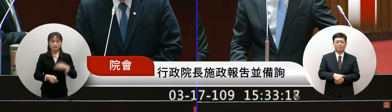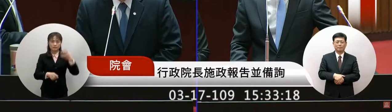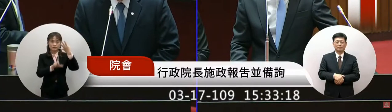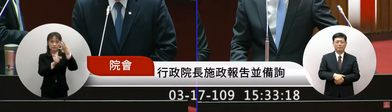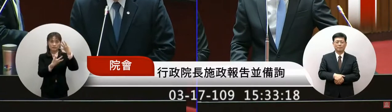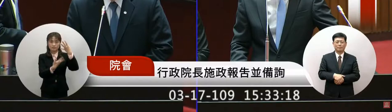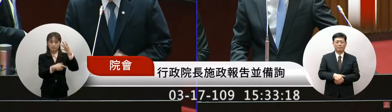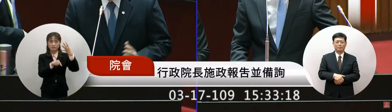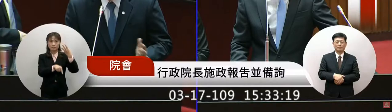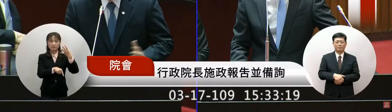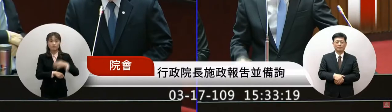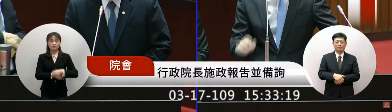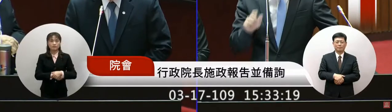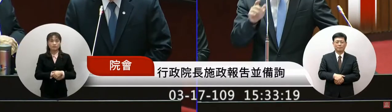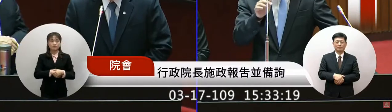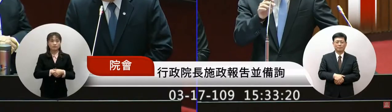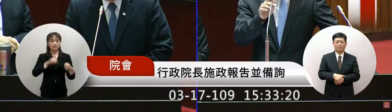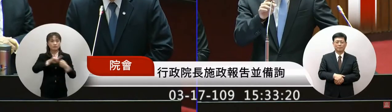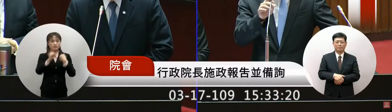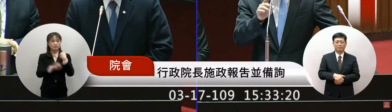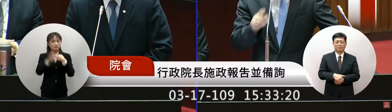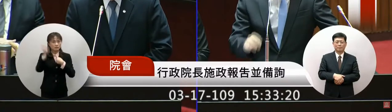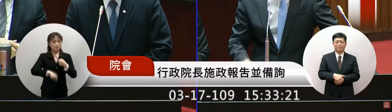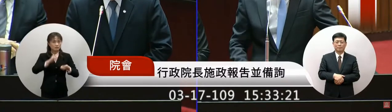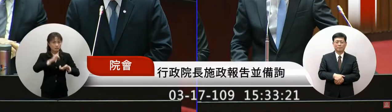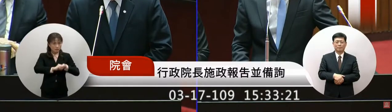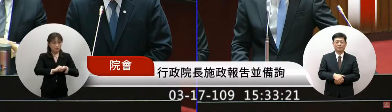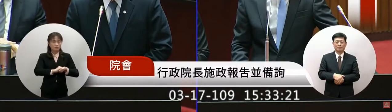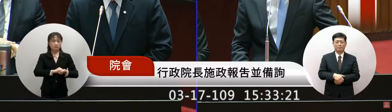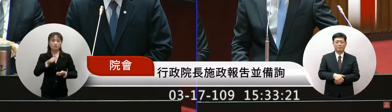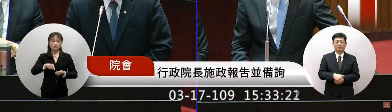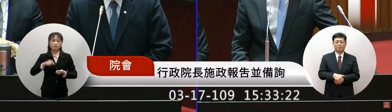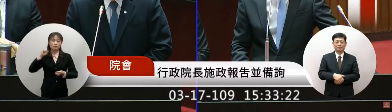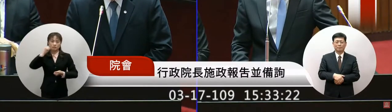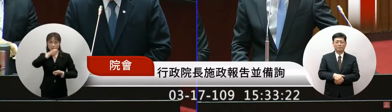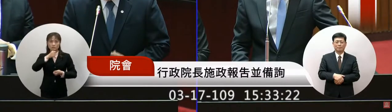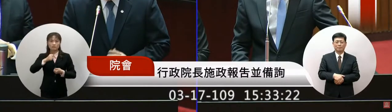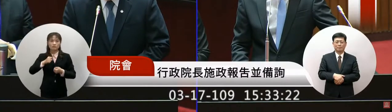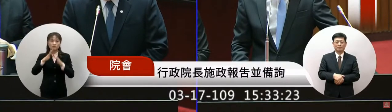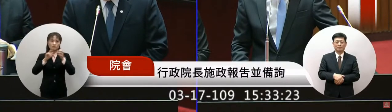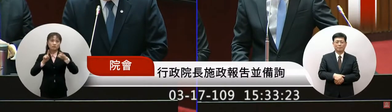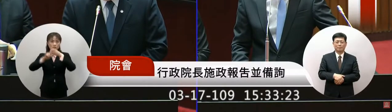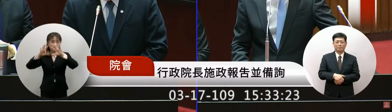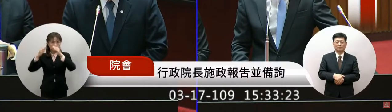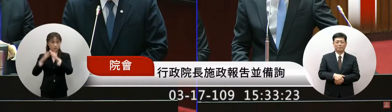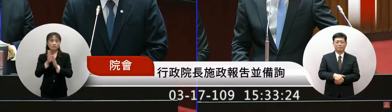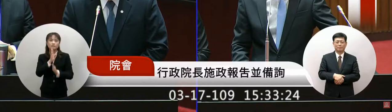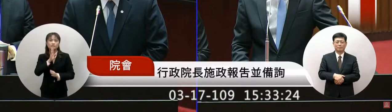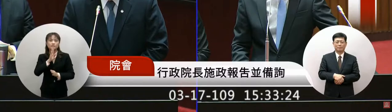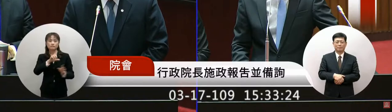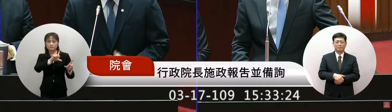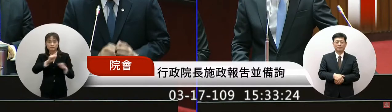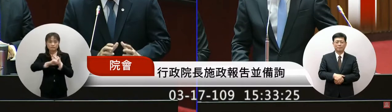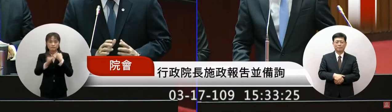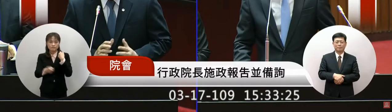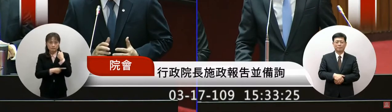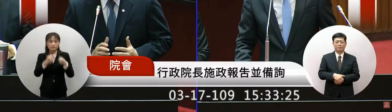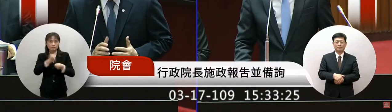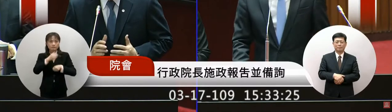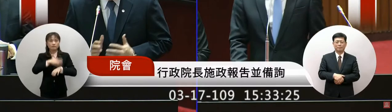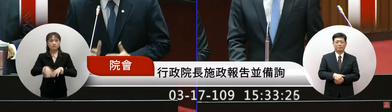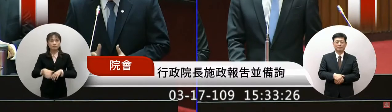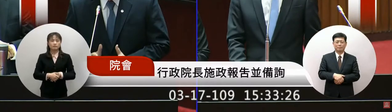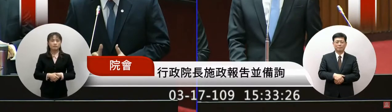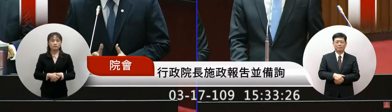4月8号这个当然判决的结果，因为台湾是民主的国家，依法哈、哦，这个行政啦哈、哦，那绝对